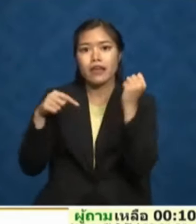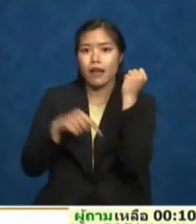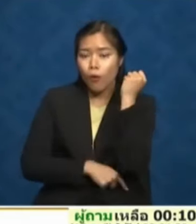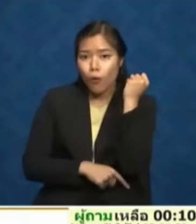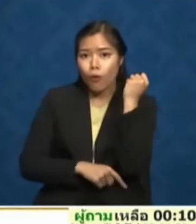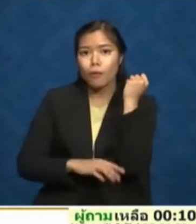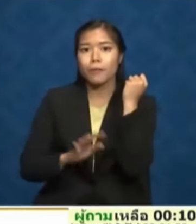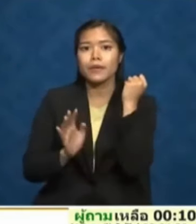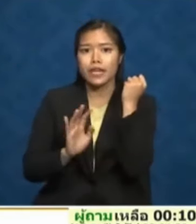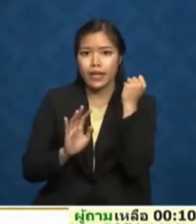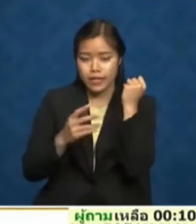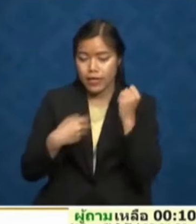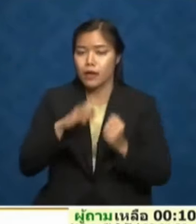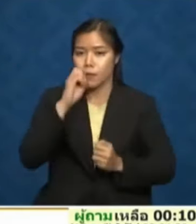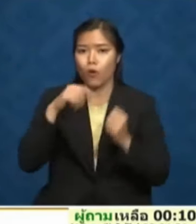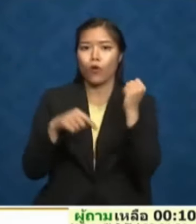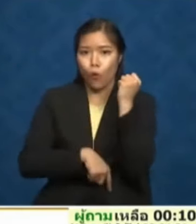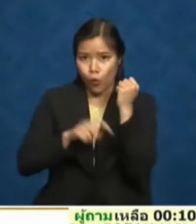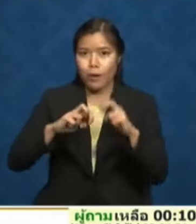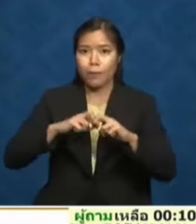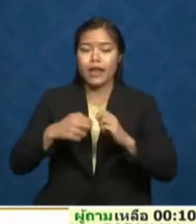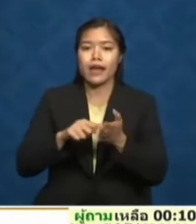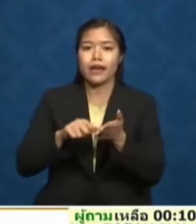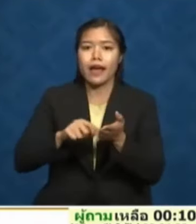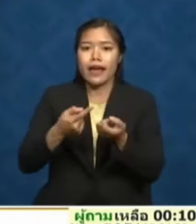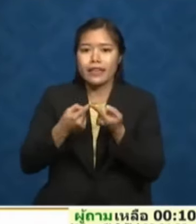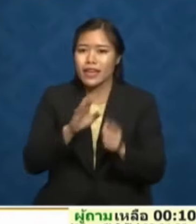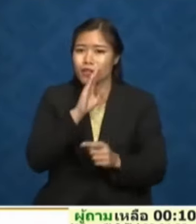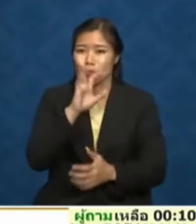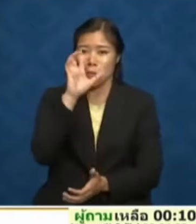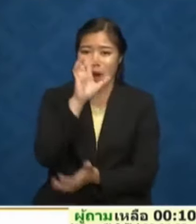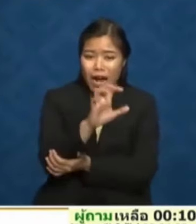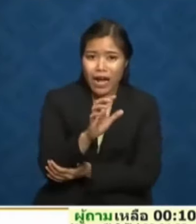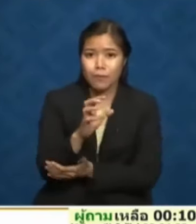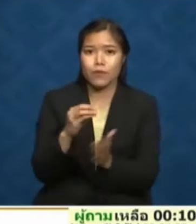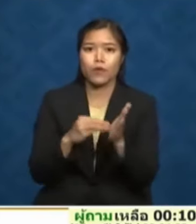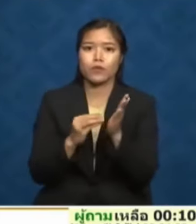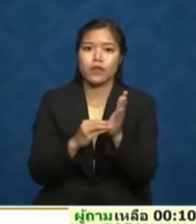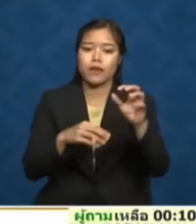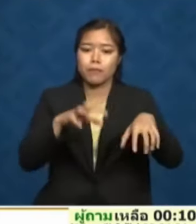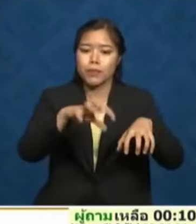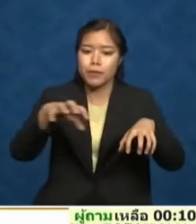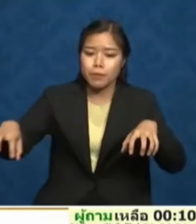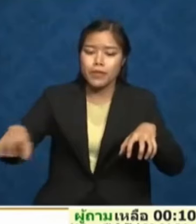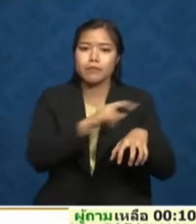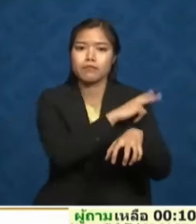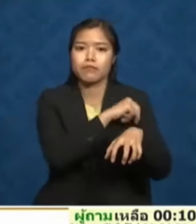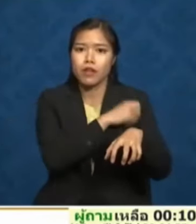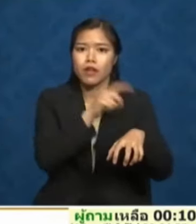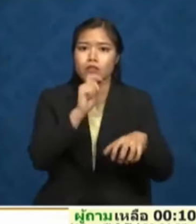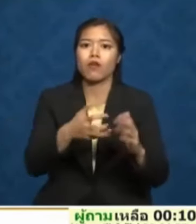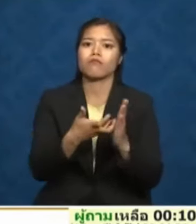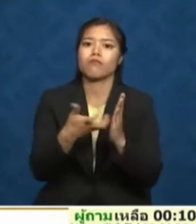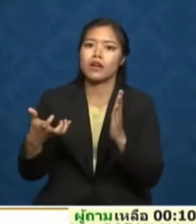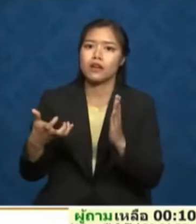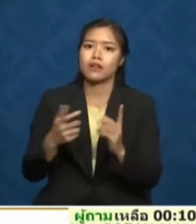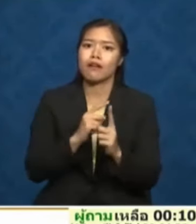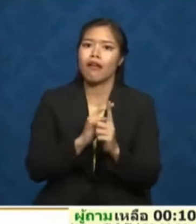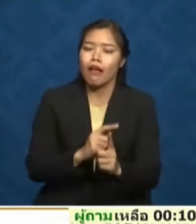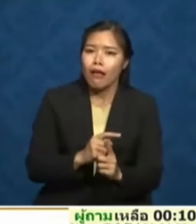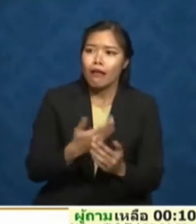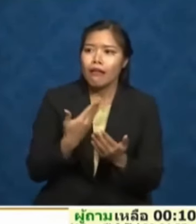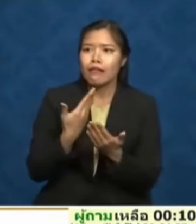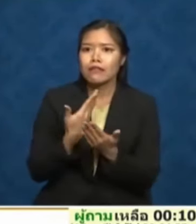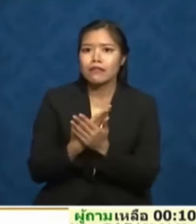ควรแก้ไขปัญหาการทุจริตค่ะแต่การบังคับให้คลินิกทุกแห่งในกรุงเทพมหานครต้องมาอยู่ในระบบการเบิกจ่ายที่เอารัดเอาเปรียบ